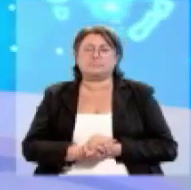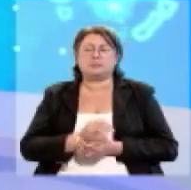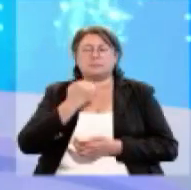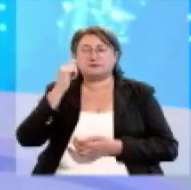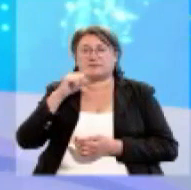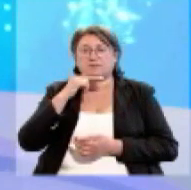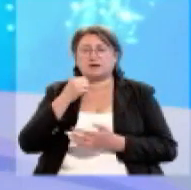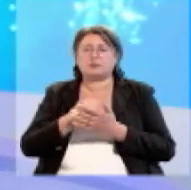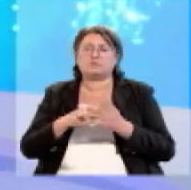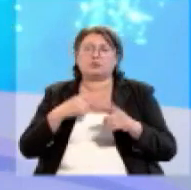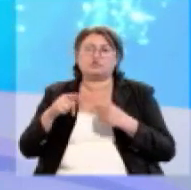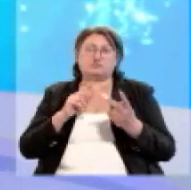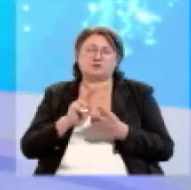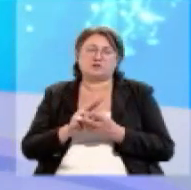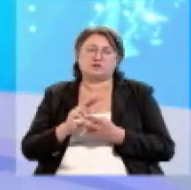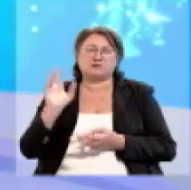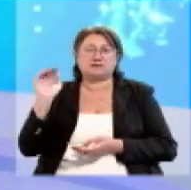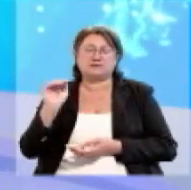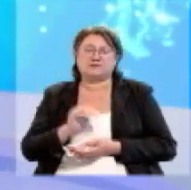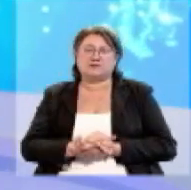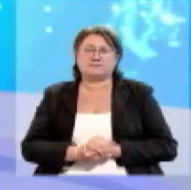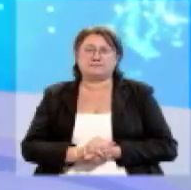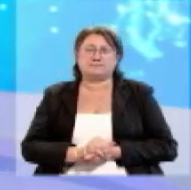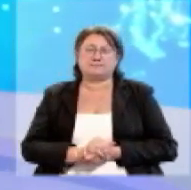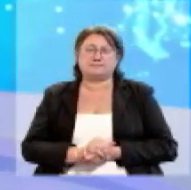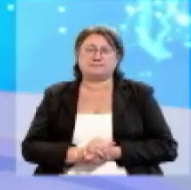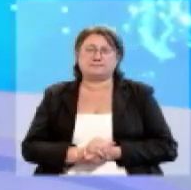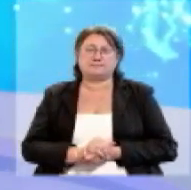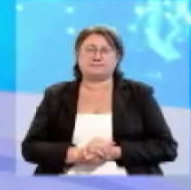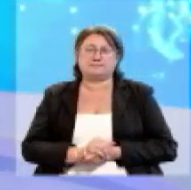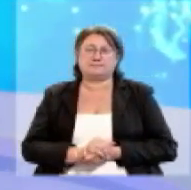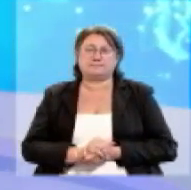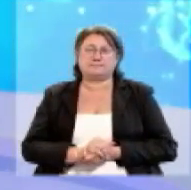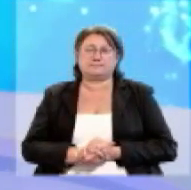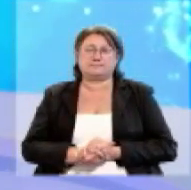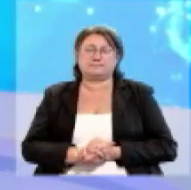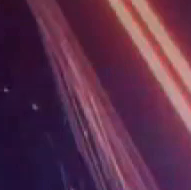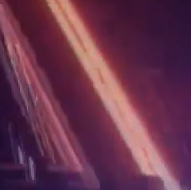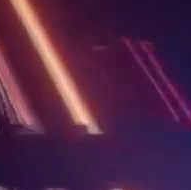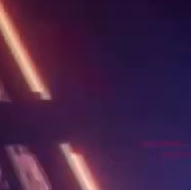Бүгінге келіп жеткен ақпараттар легі осындай. Келесі кездескенше аман сау болыңыздар.